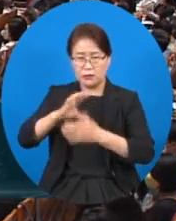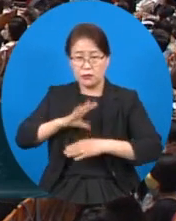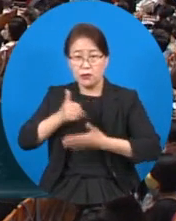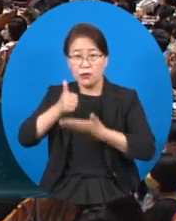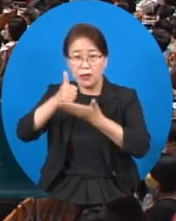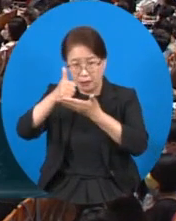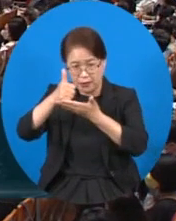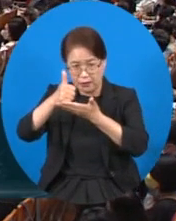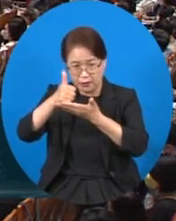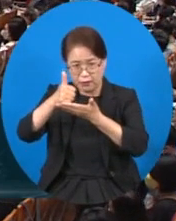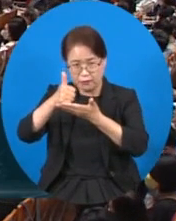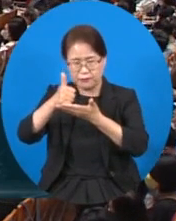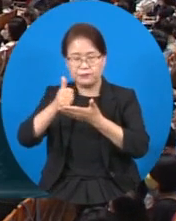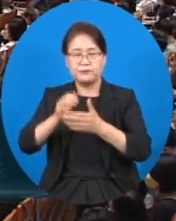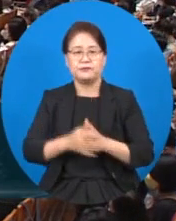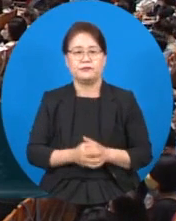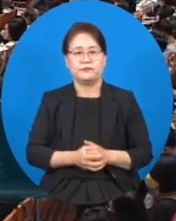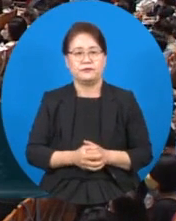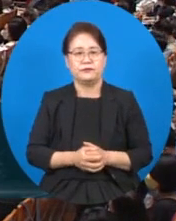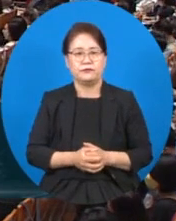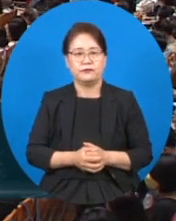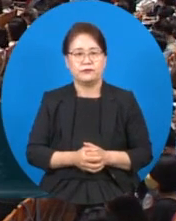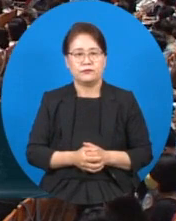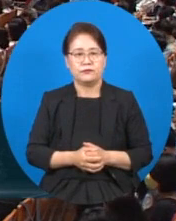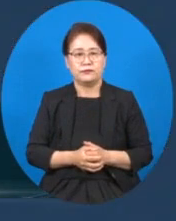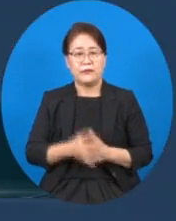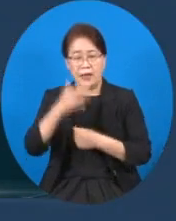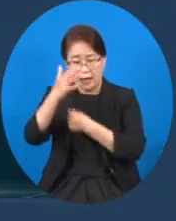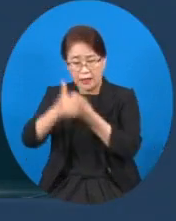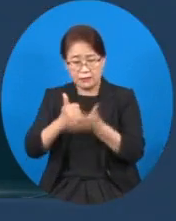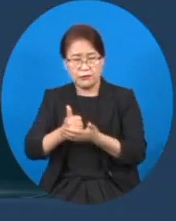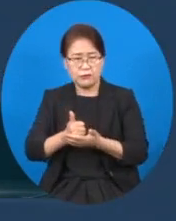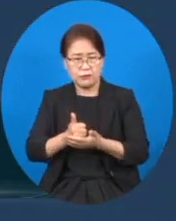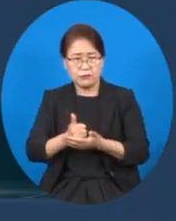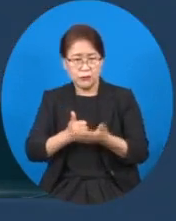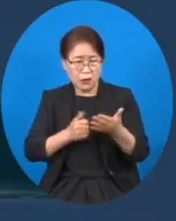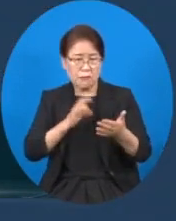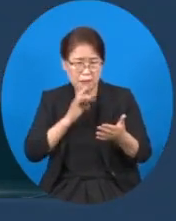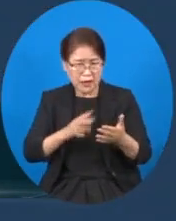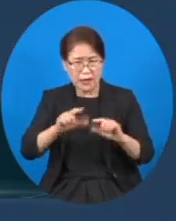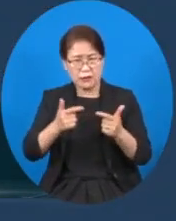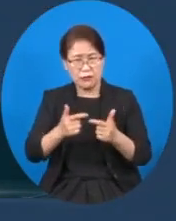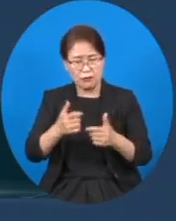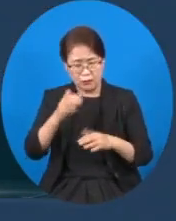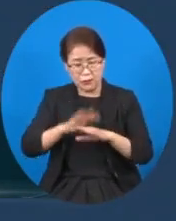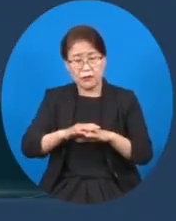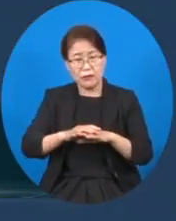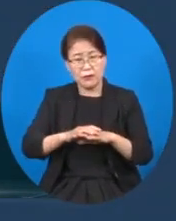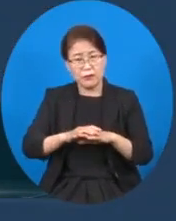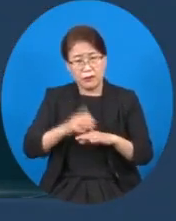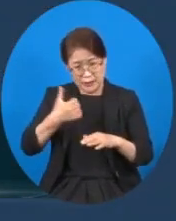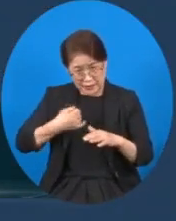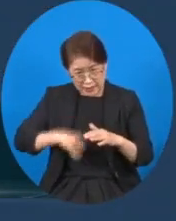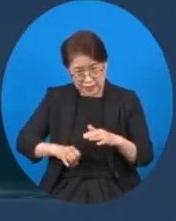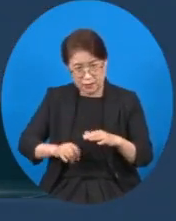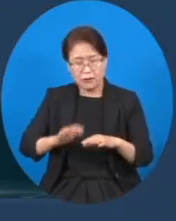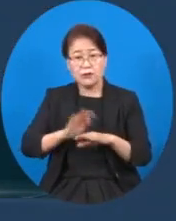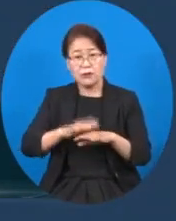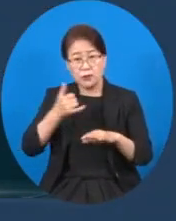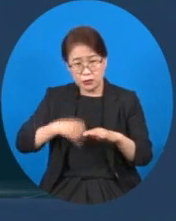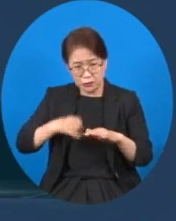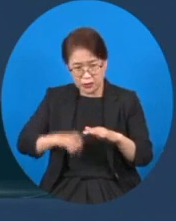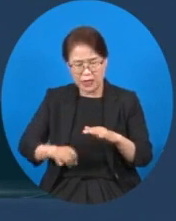경외하며. 자, 하나님은 너만이 아니라 너의 자녀들, 내 아들,